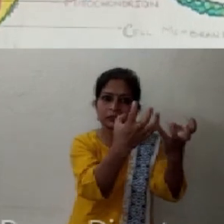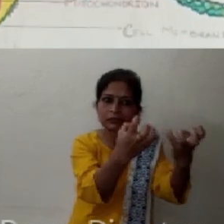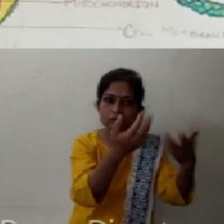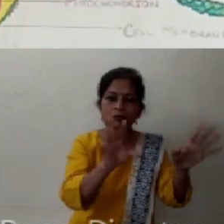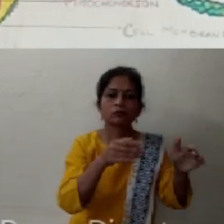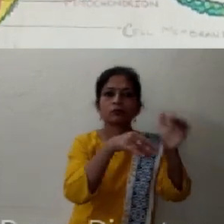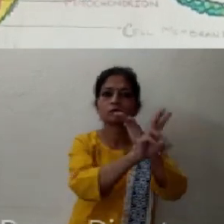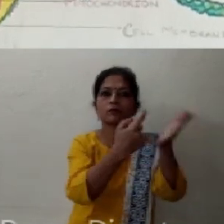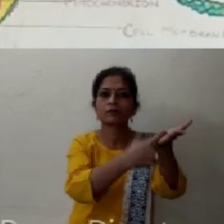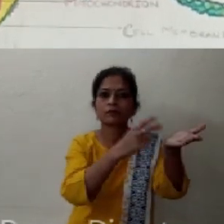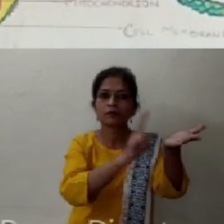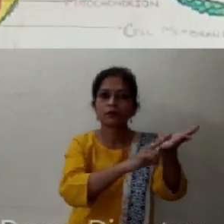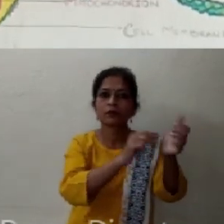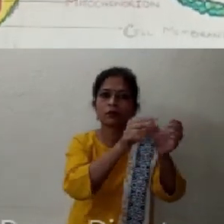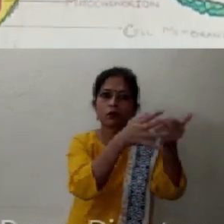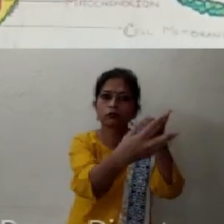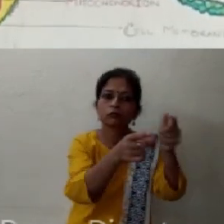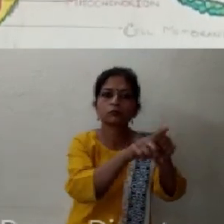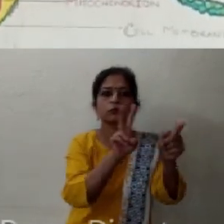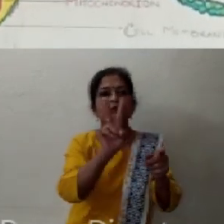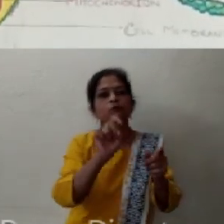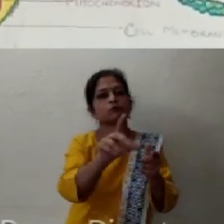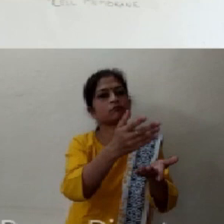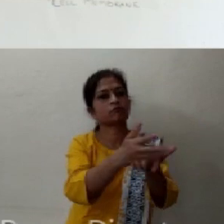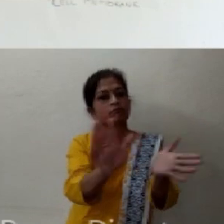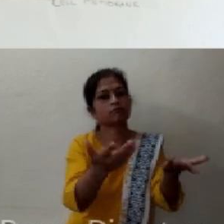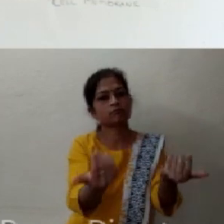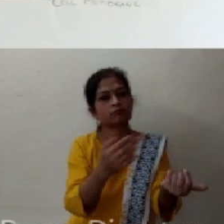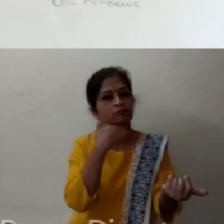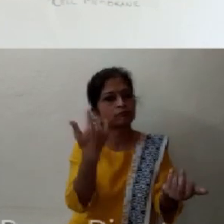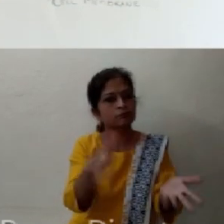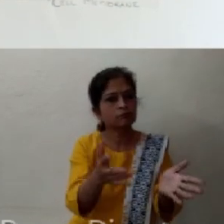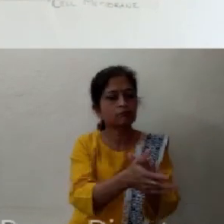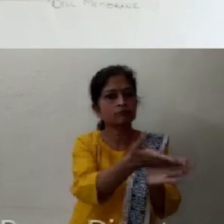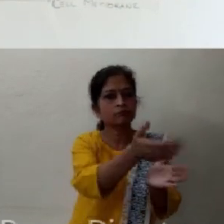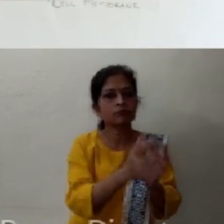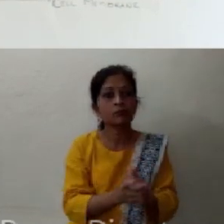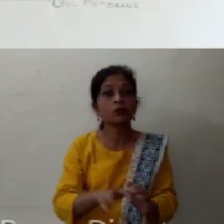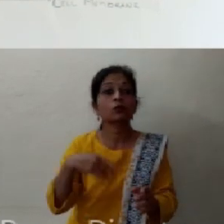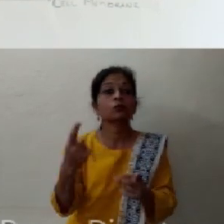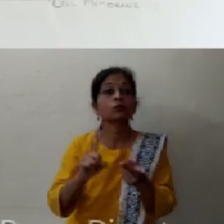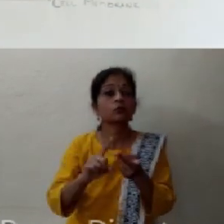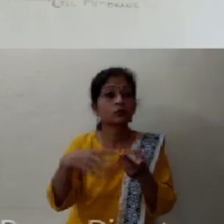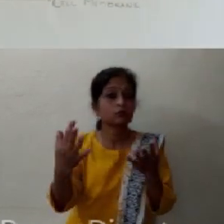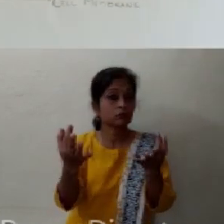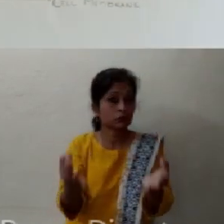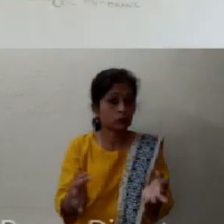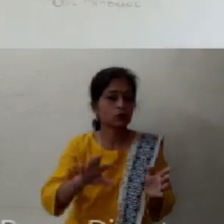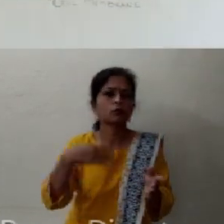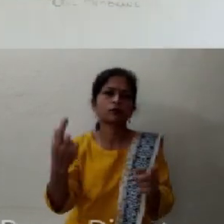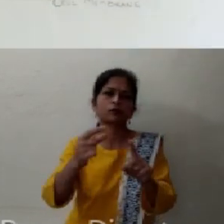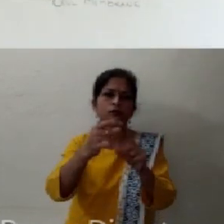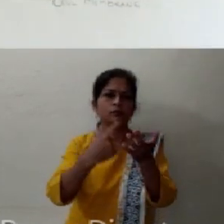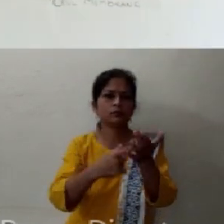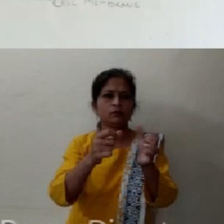ये विषाणु वहीं दम तोड़ देता है। दूसरी जो बिंदु है वो ये बोलती है कि प्राणायाम या